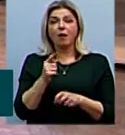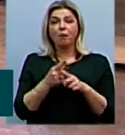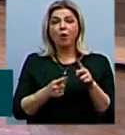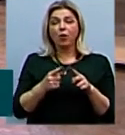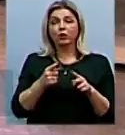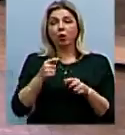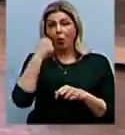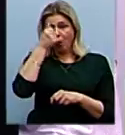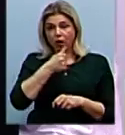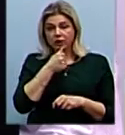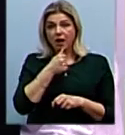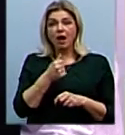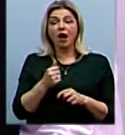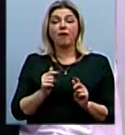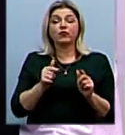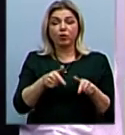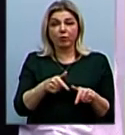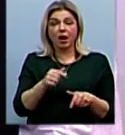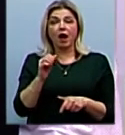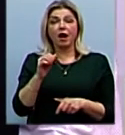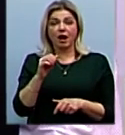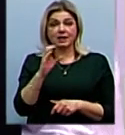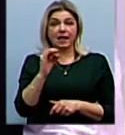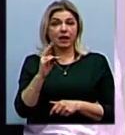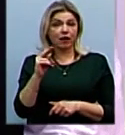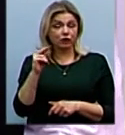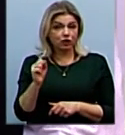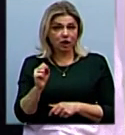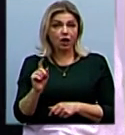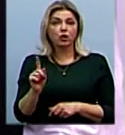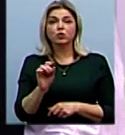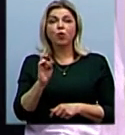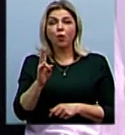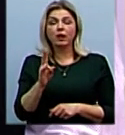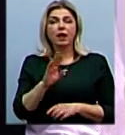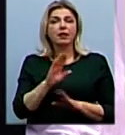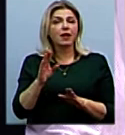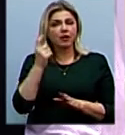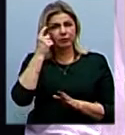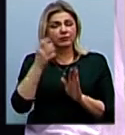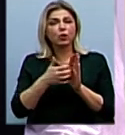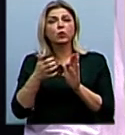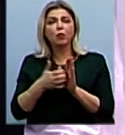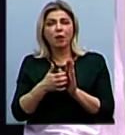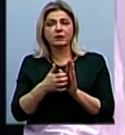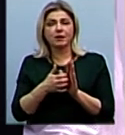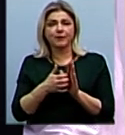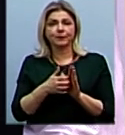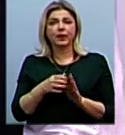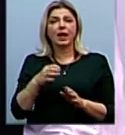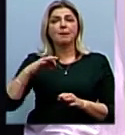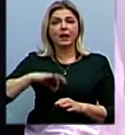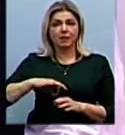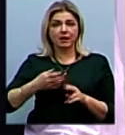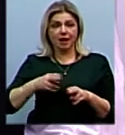полгода второго пришествия Александра Федоровича, что он не додумался все-таки применить